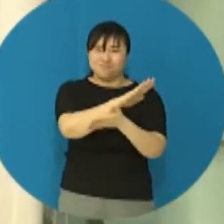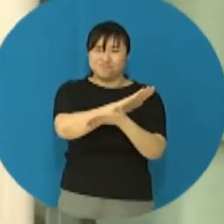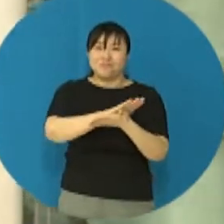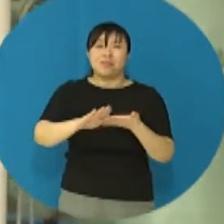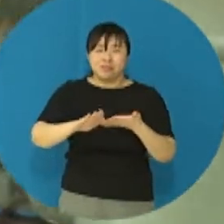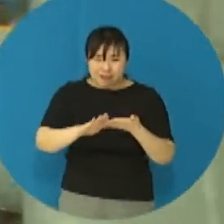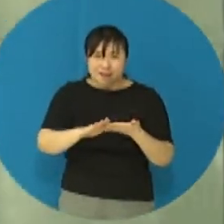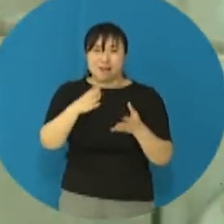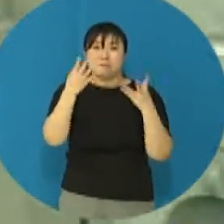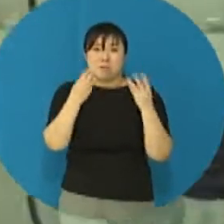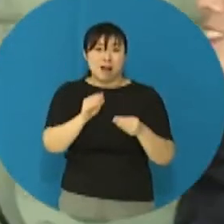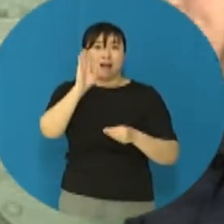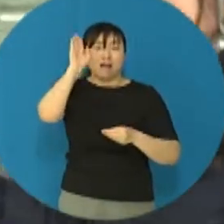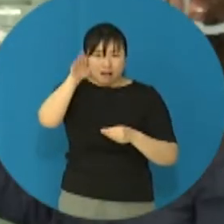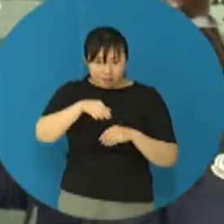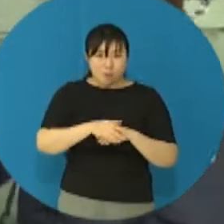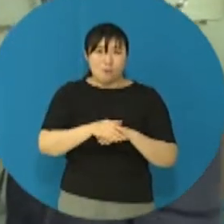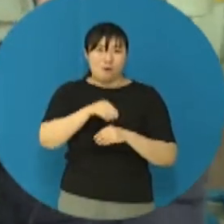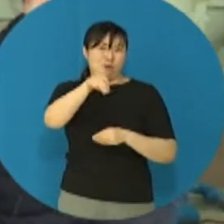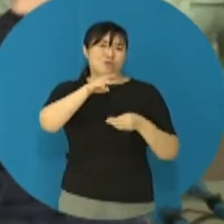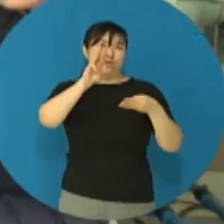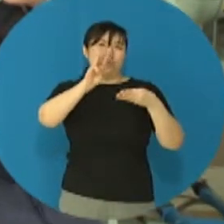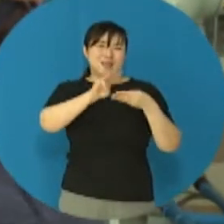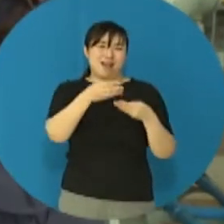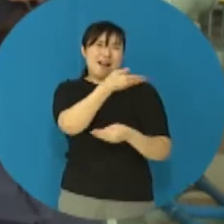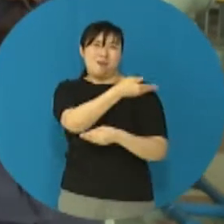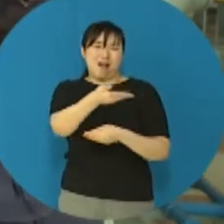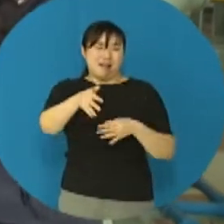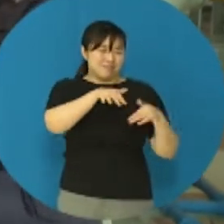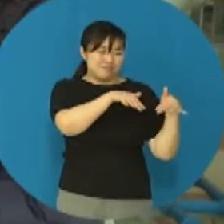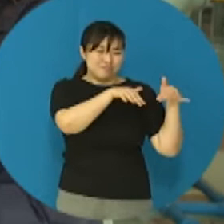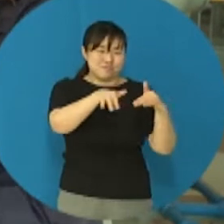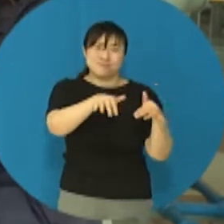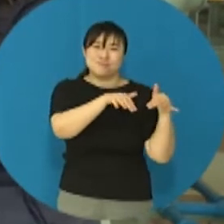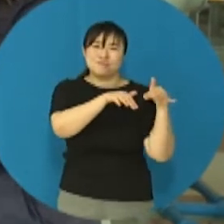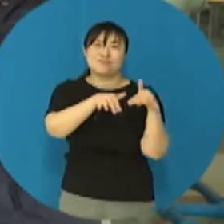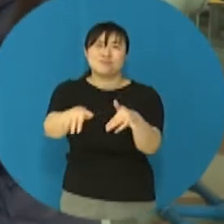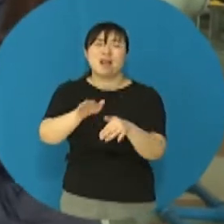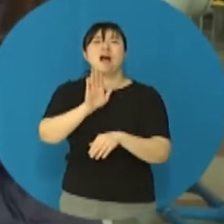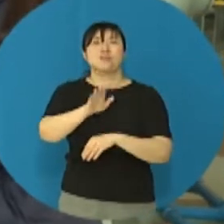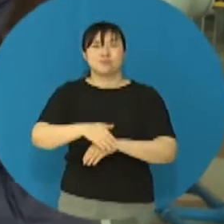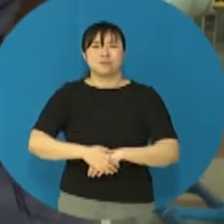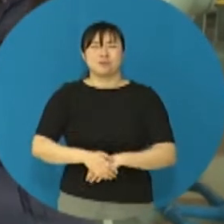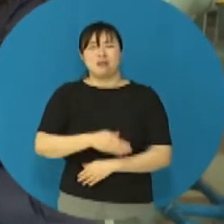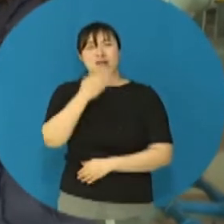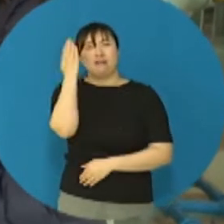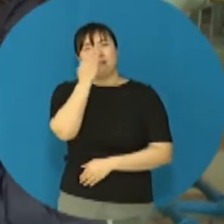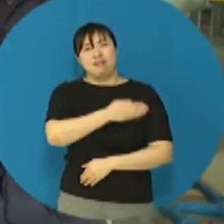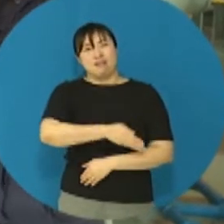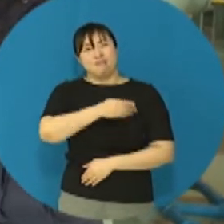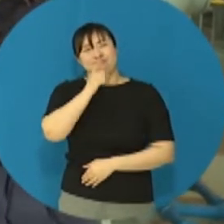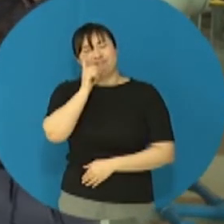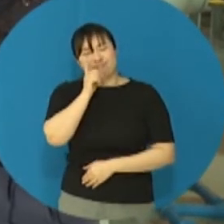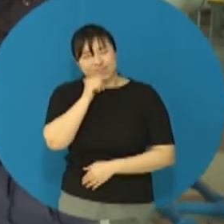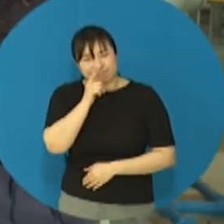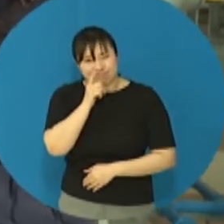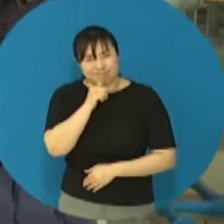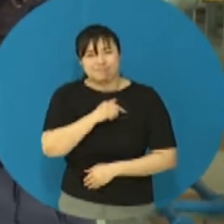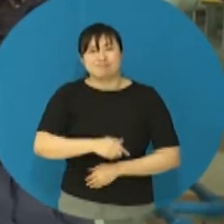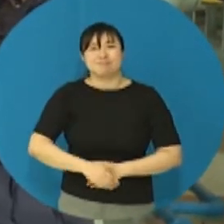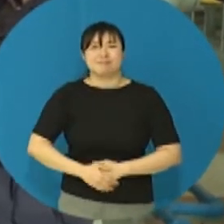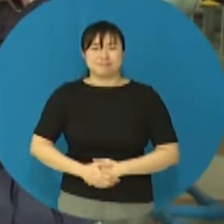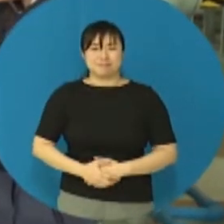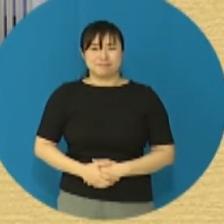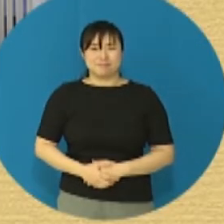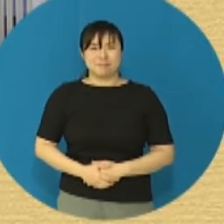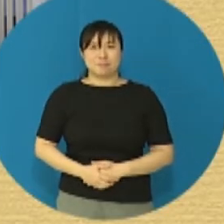されますから、 ね、なるほど、はい、先ほど見せていただいた工程を経て隅田川へ流れていくわけですね。 はい、はい、その通りです。